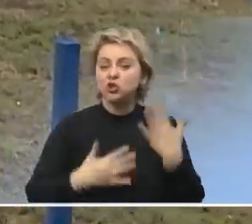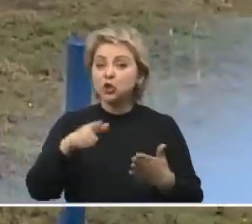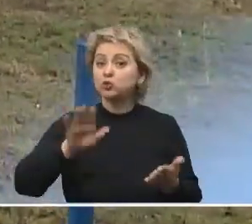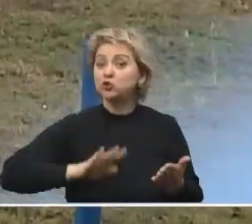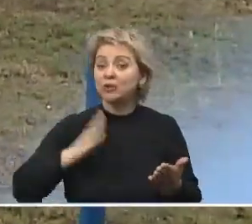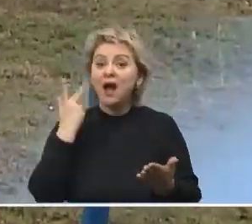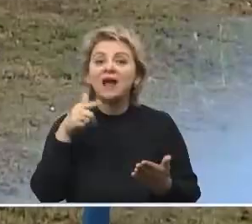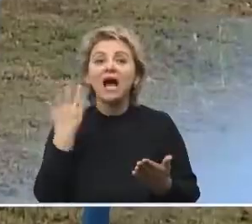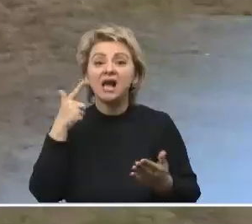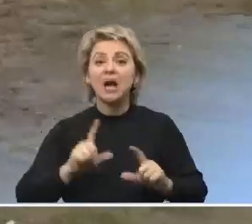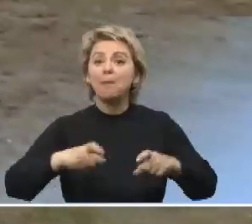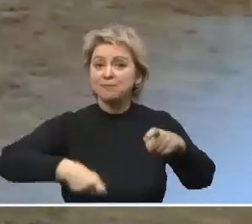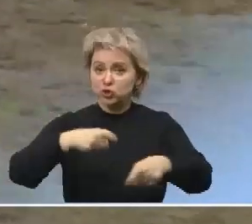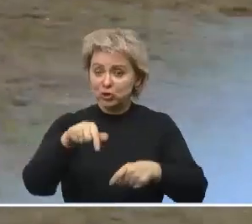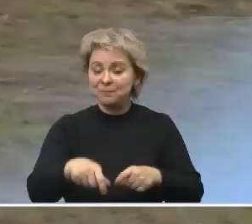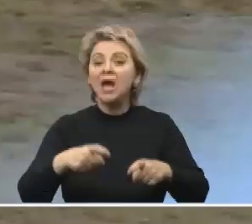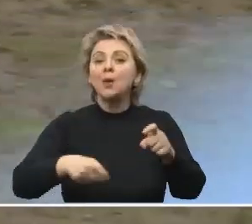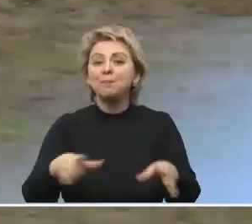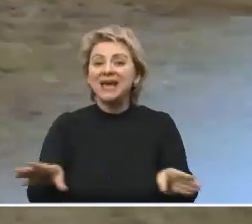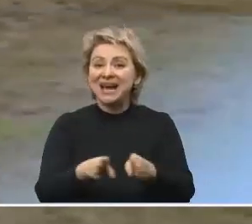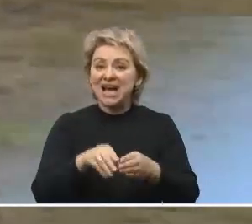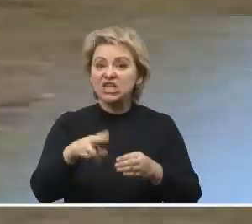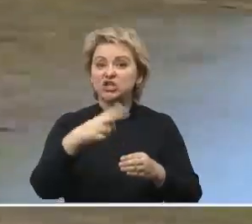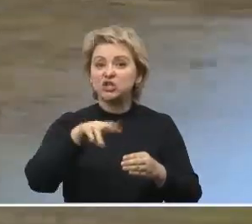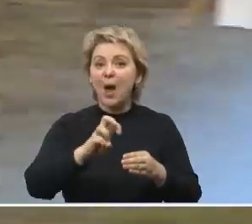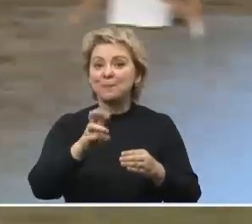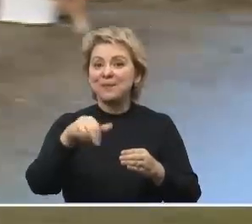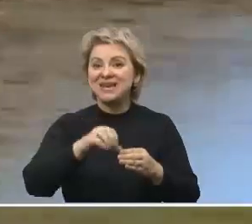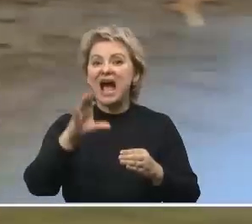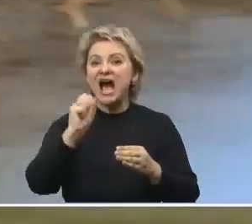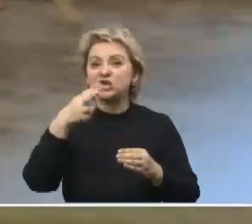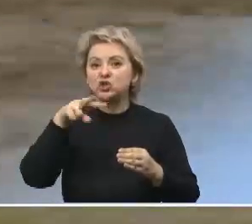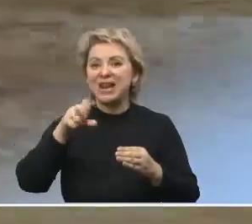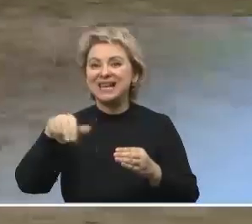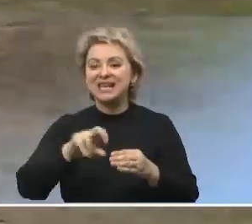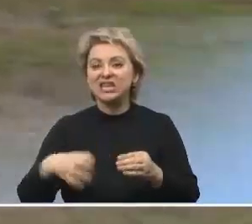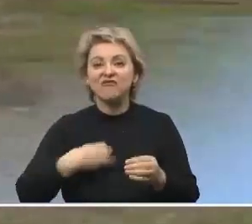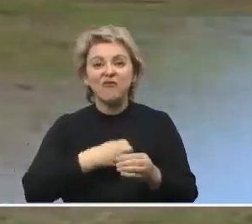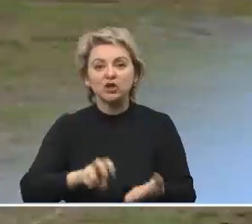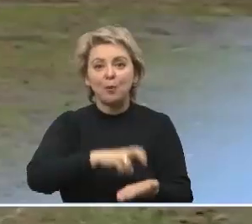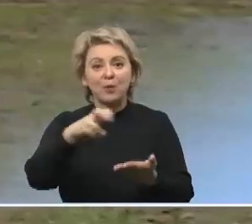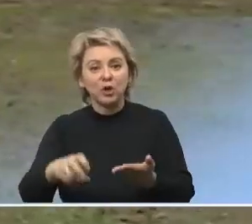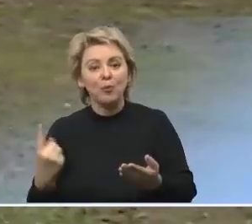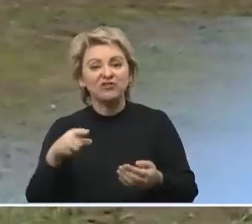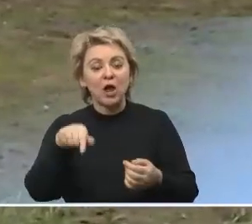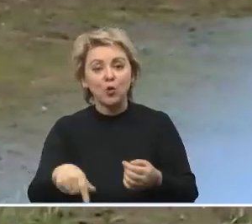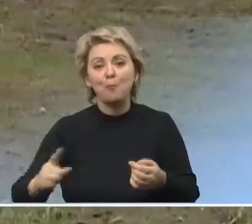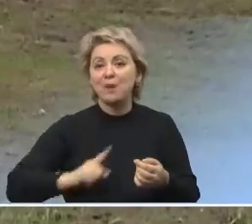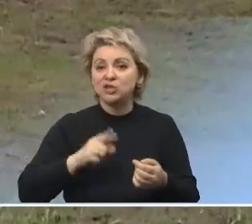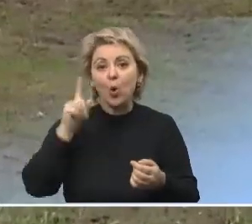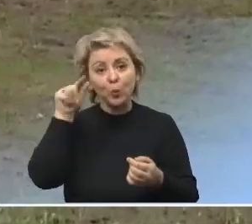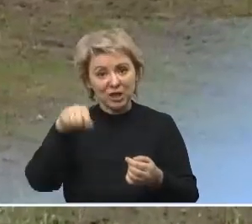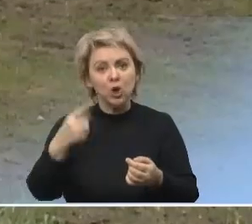ждет, когда побежим, побежим. Бегали двоеборье, джампинг и аджилити. Первым важнее прыгучесть, а во втором – мастерство и